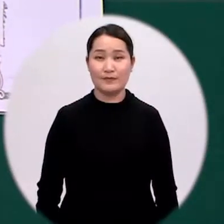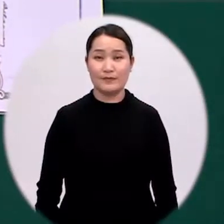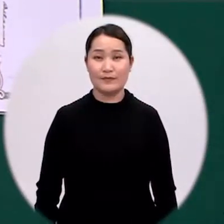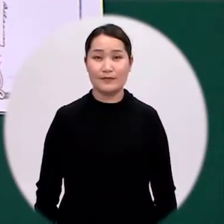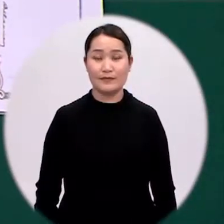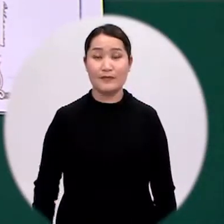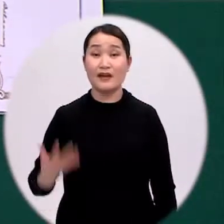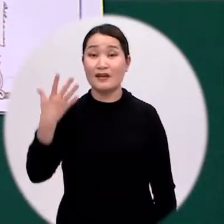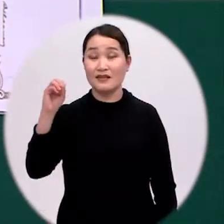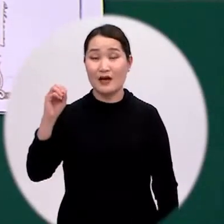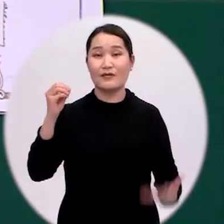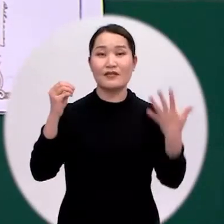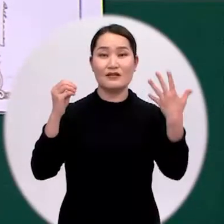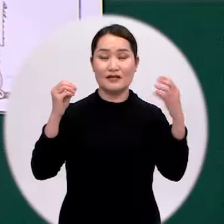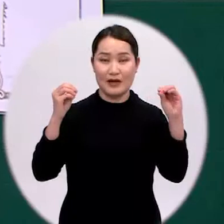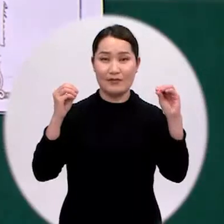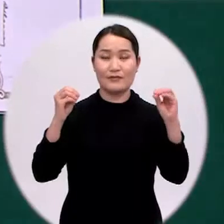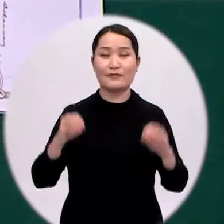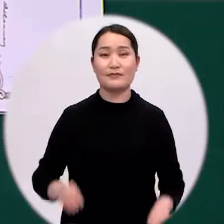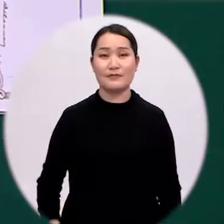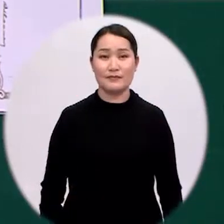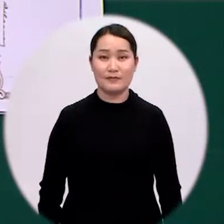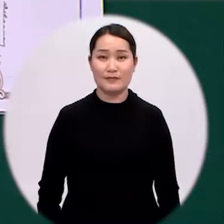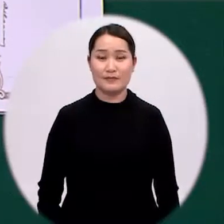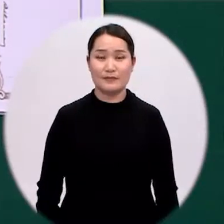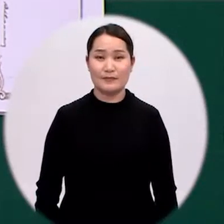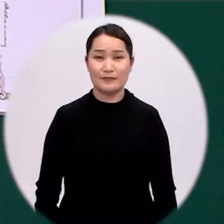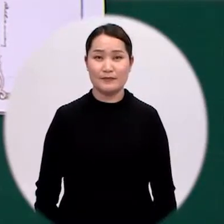2 ширхэг 50 болж задарж байна.